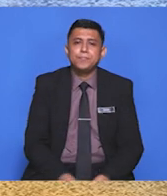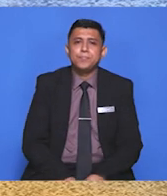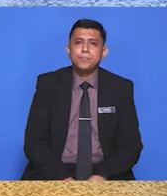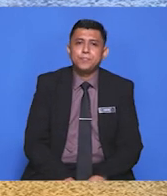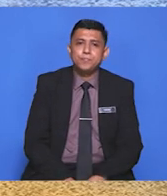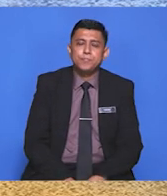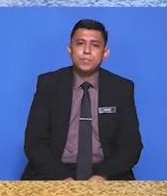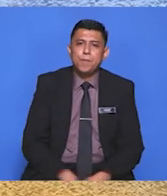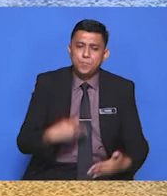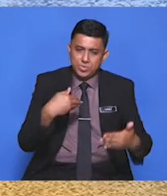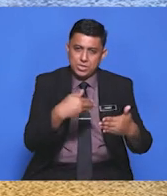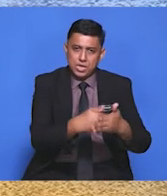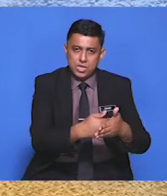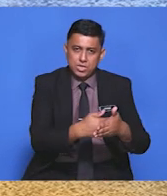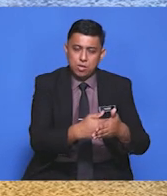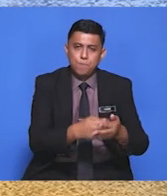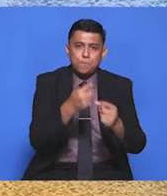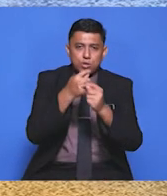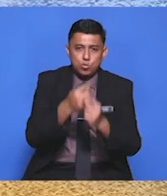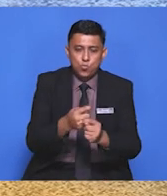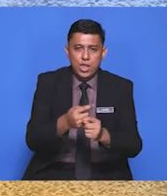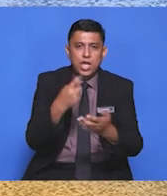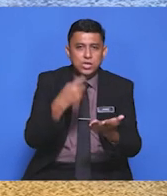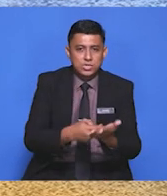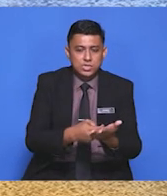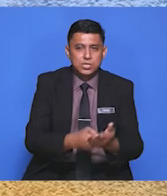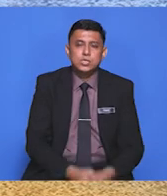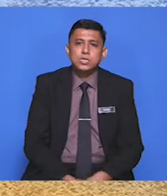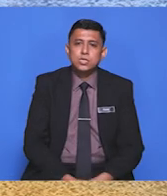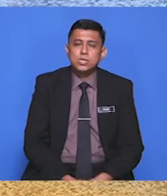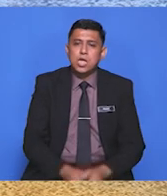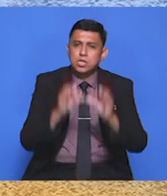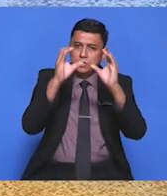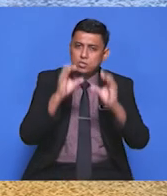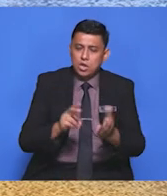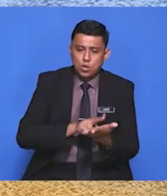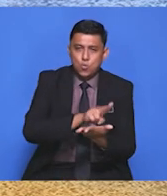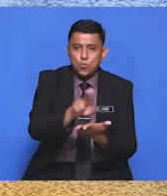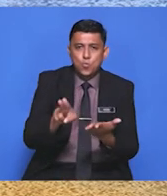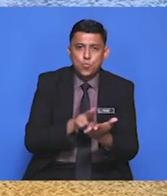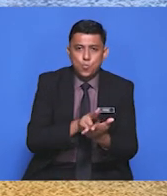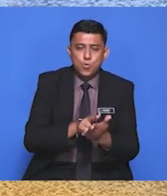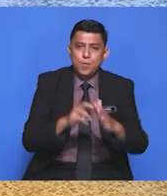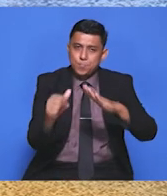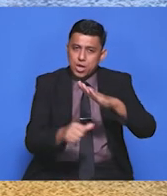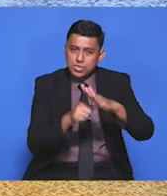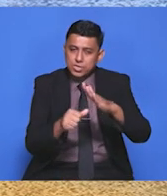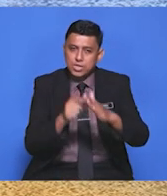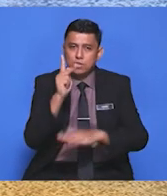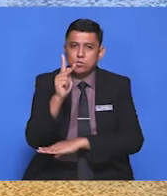menjelaskan pendekatan penentuan harga secara umum berasaskan